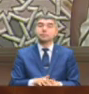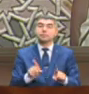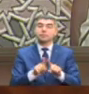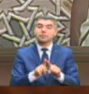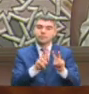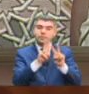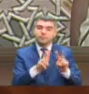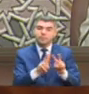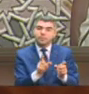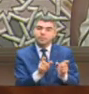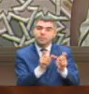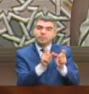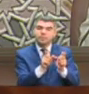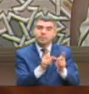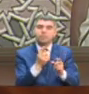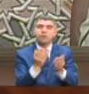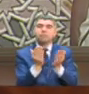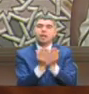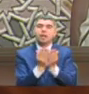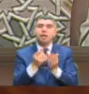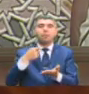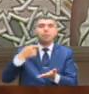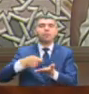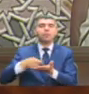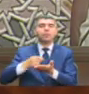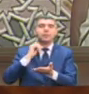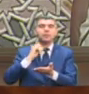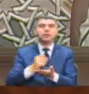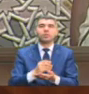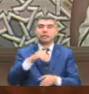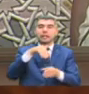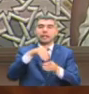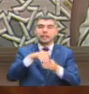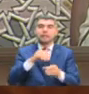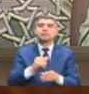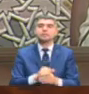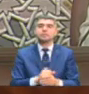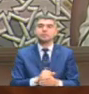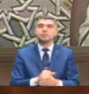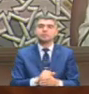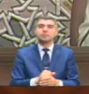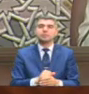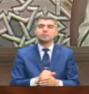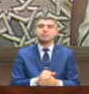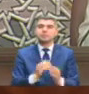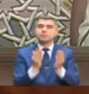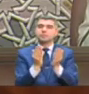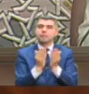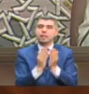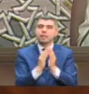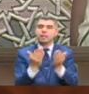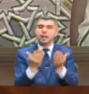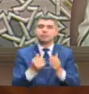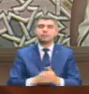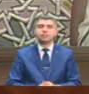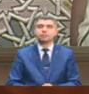مراقبة التعليم الخصوصي للسيدات والسادة النواب المحترمين من فريق التقدم